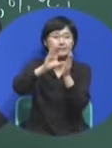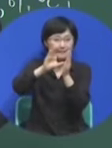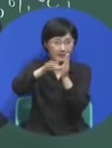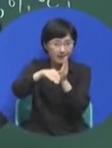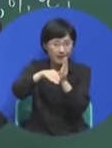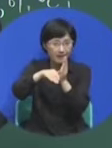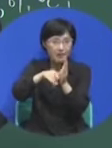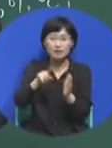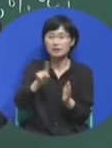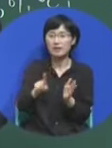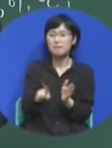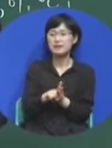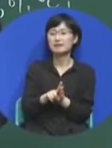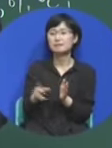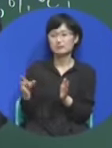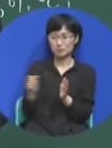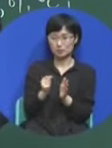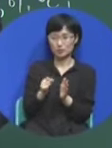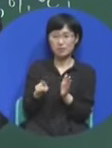찬송하길 바랍니다.